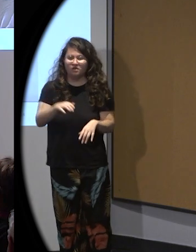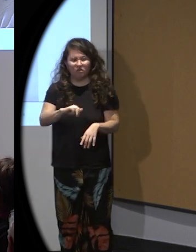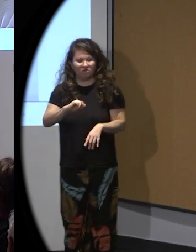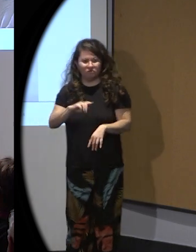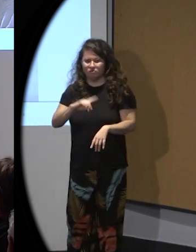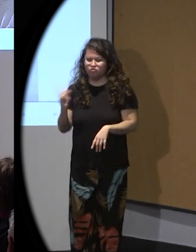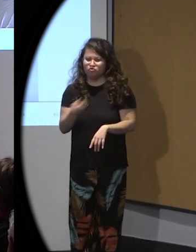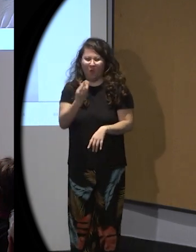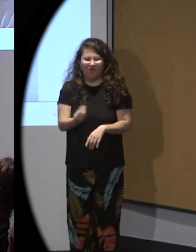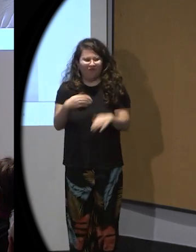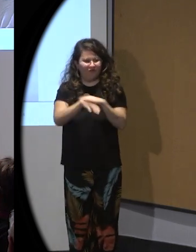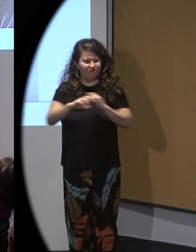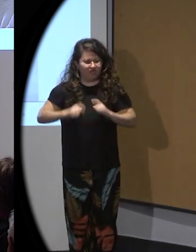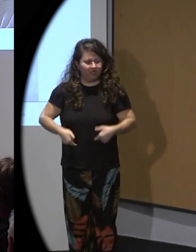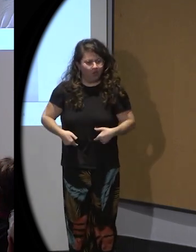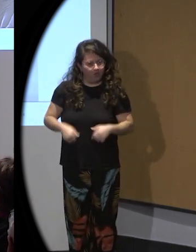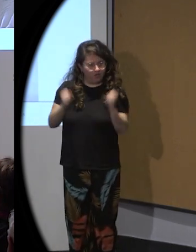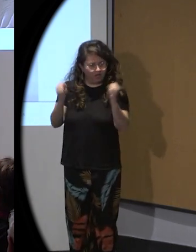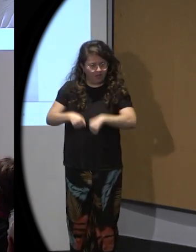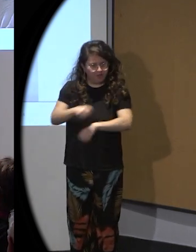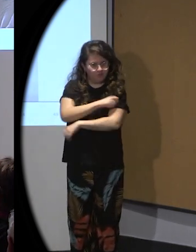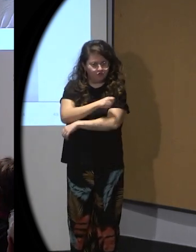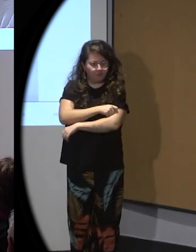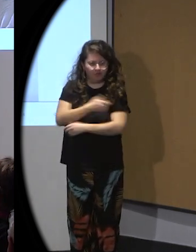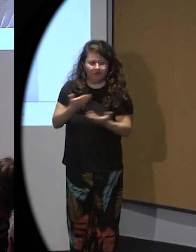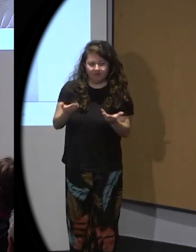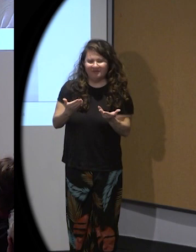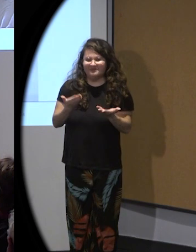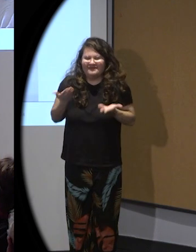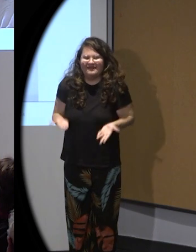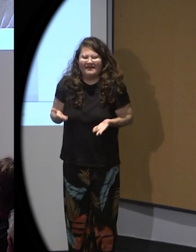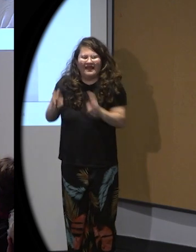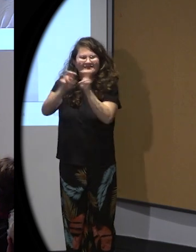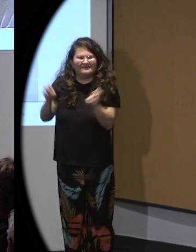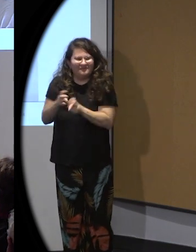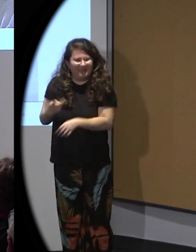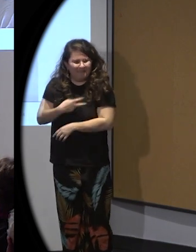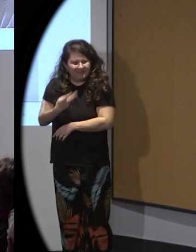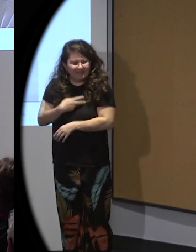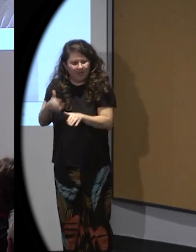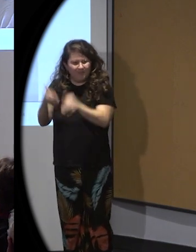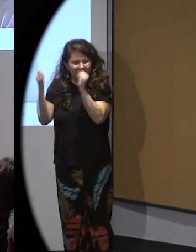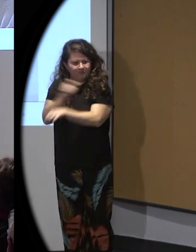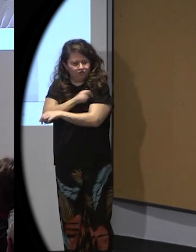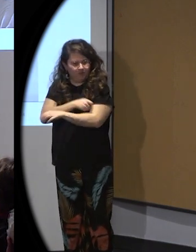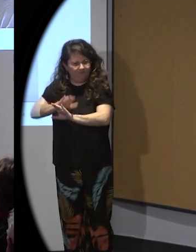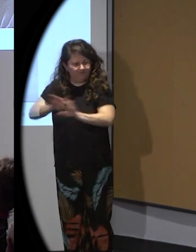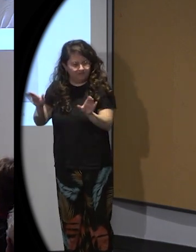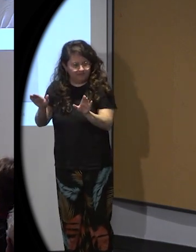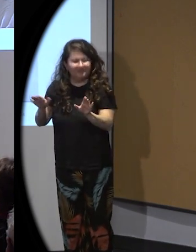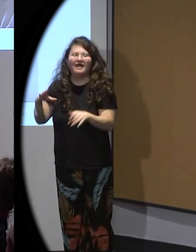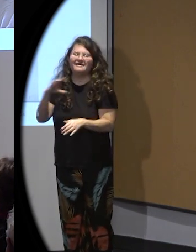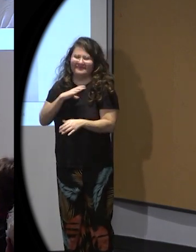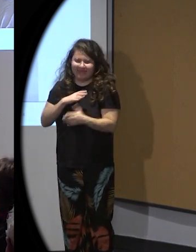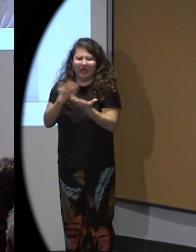sportive. Donc aujourd'hui, on est censé ne plus faire de certificat de contre-indication, mais on fait des certificats d'inaptitude partielle, parce